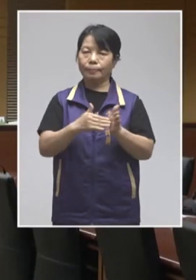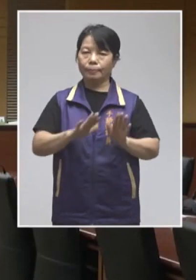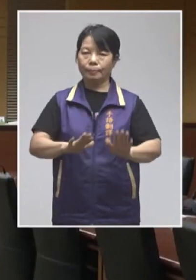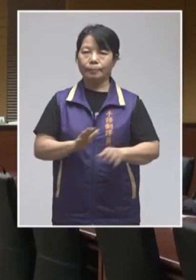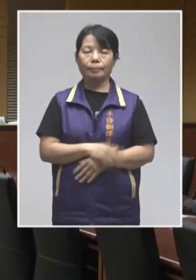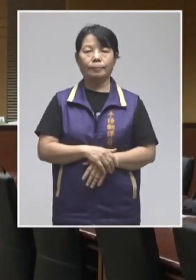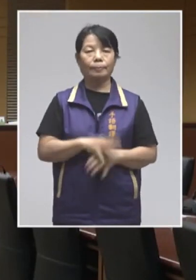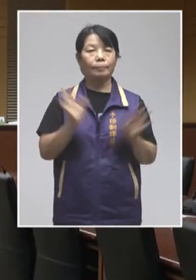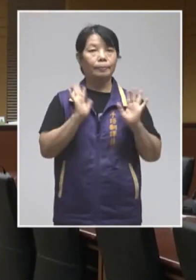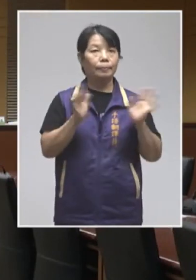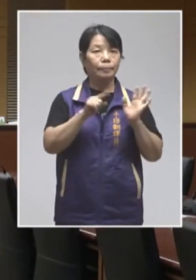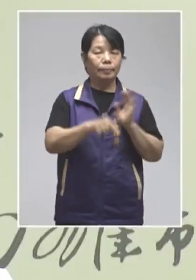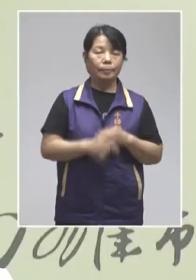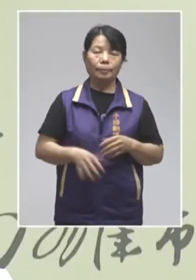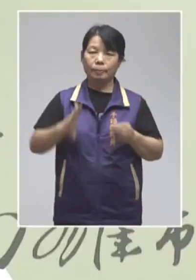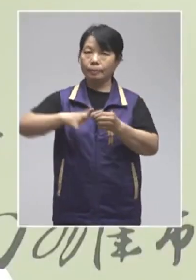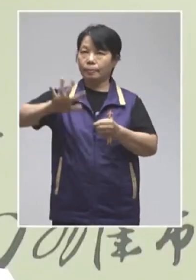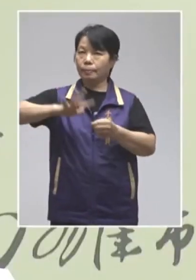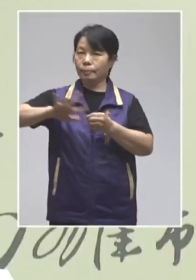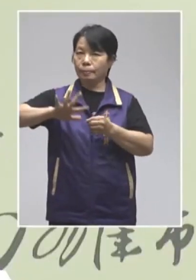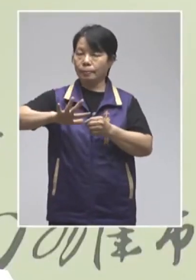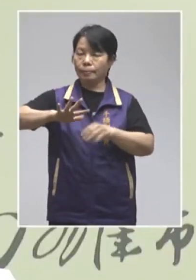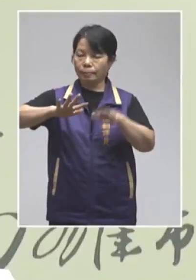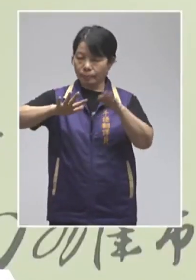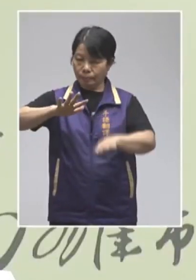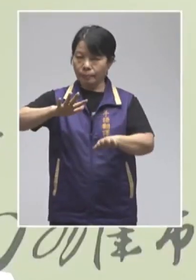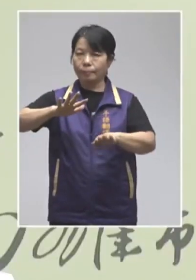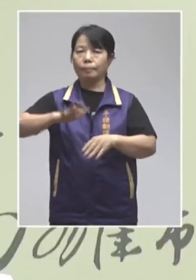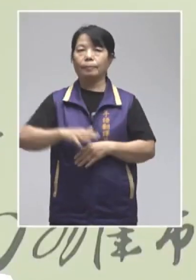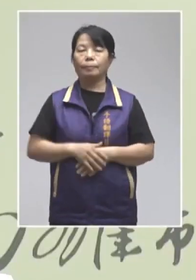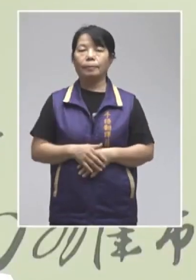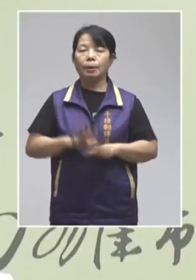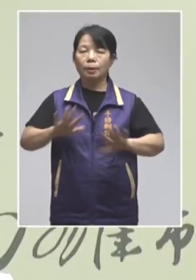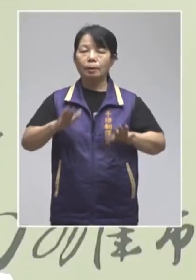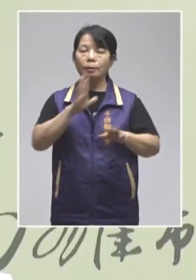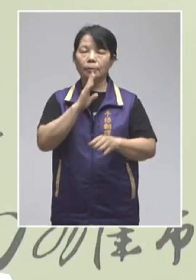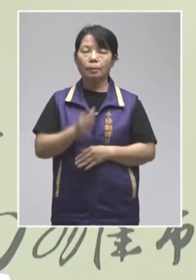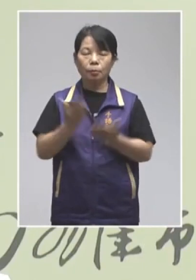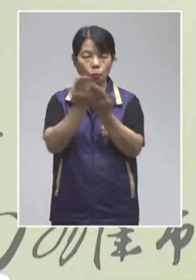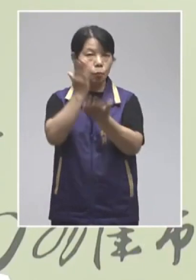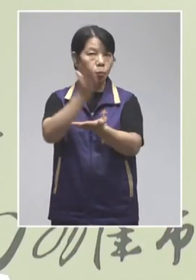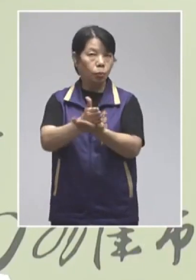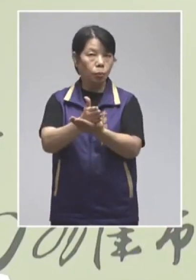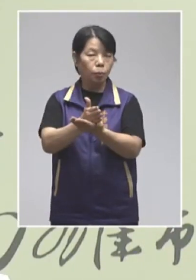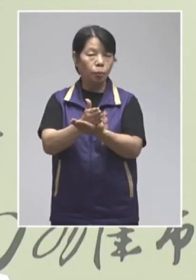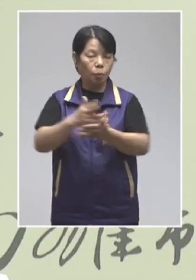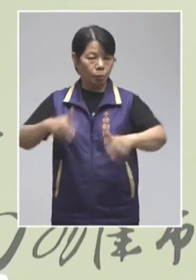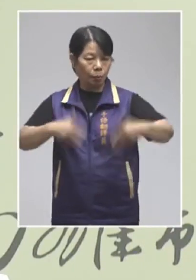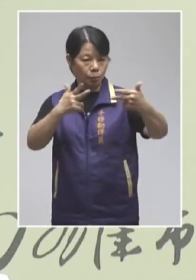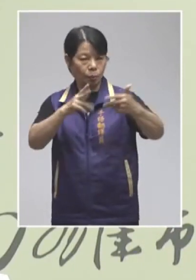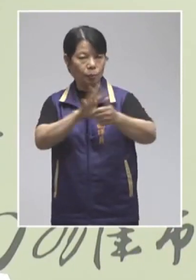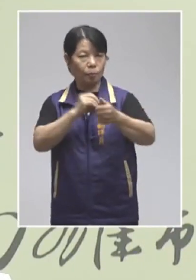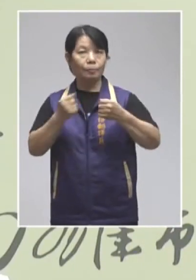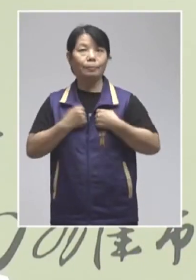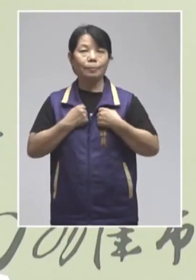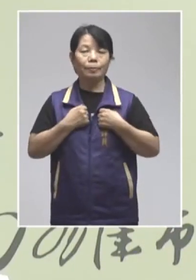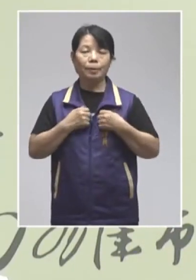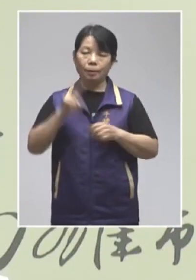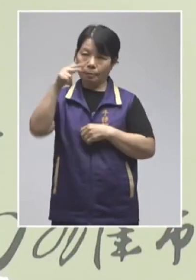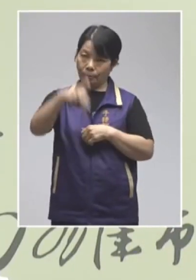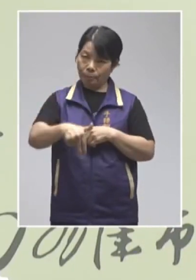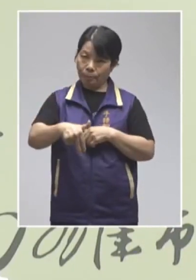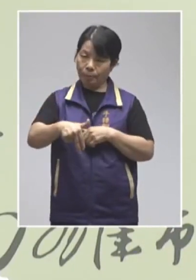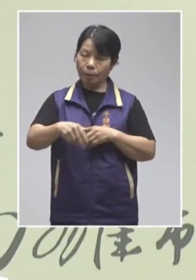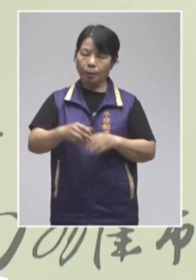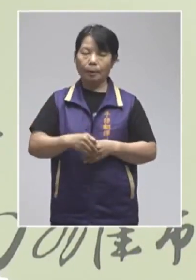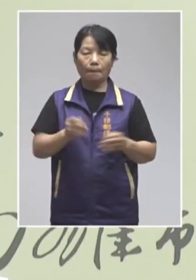到学校施打， 在高中以下因为现在是停课的期间在线上学习，那下周以后我们就